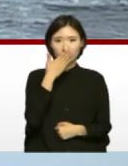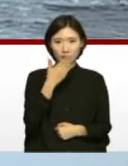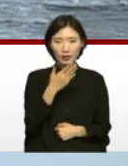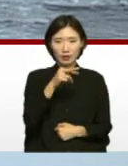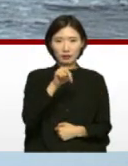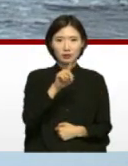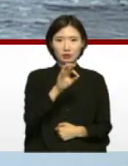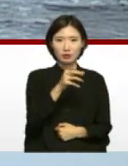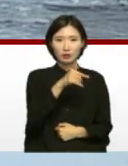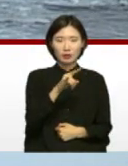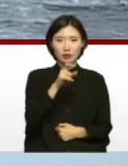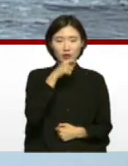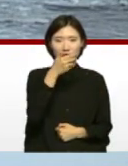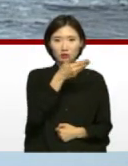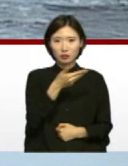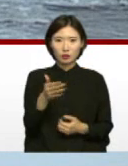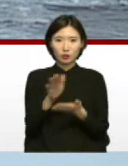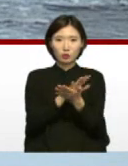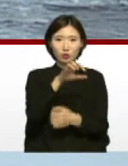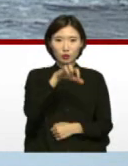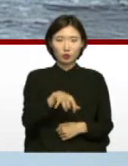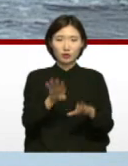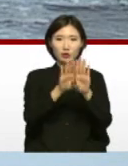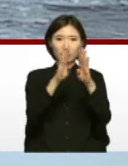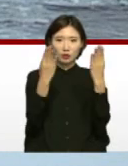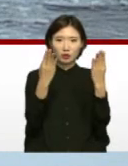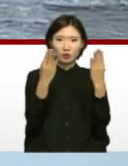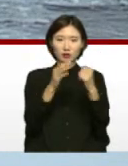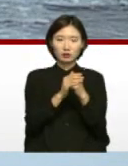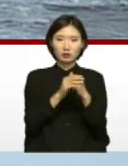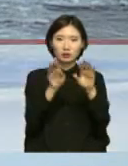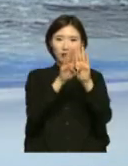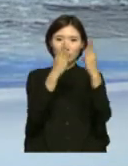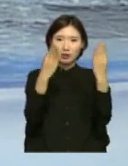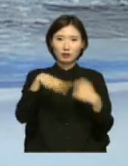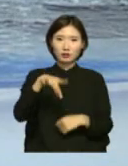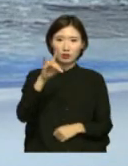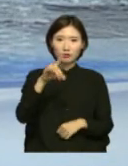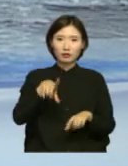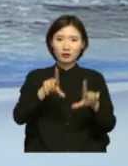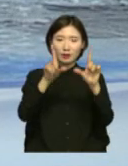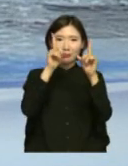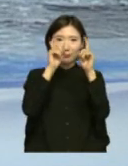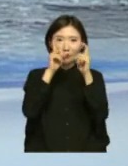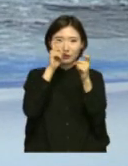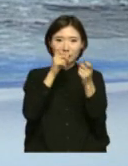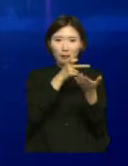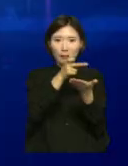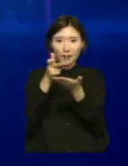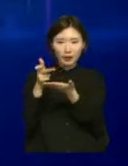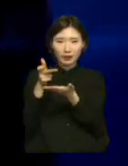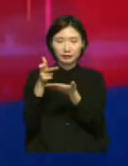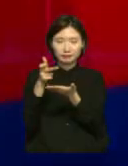성내천 물놀이장이 문을 열었습니다. 태윤영 기자가 개장 첫날 표정을 카메라에 담아왔습니다.